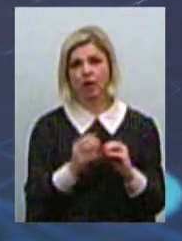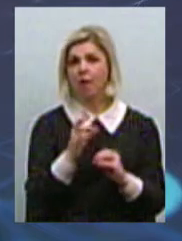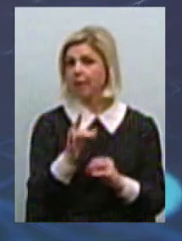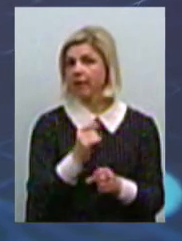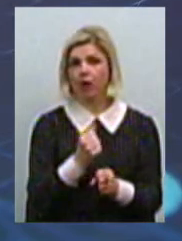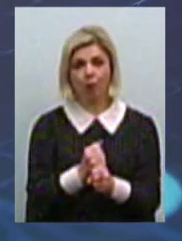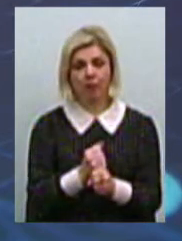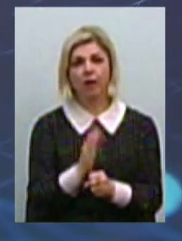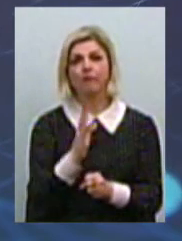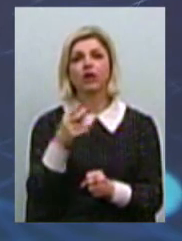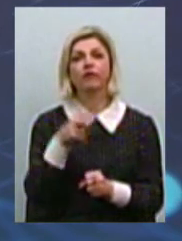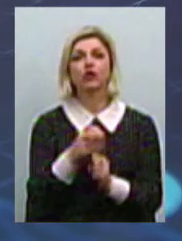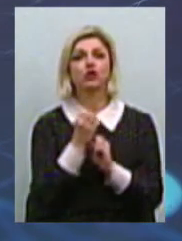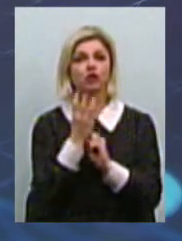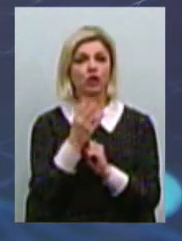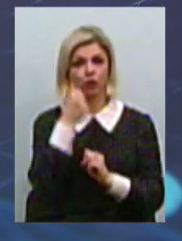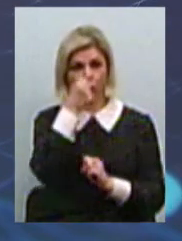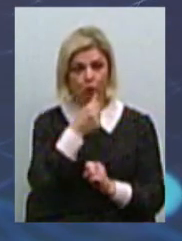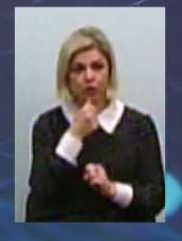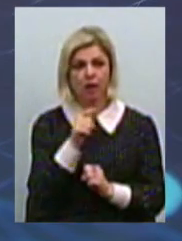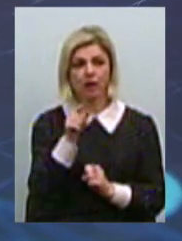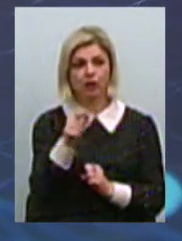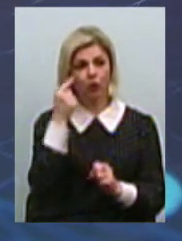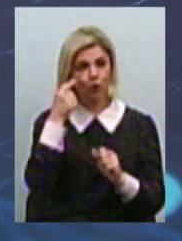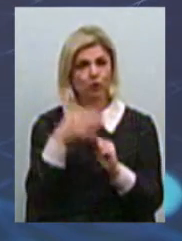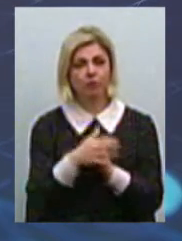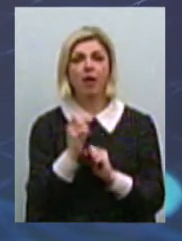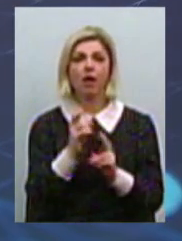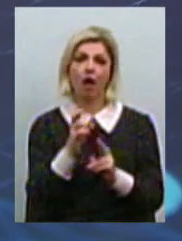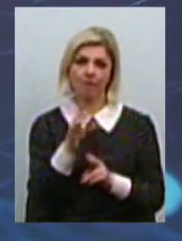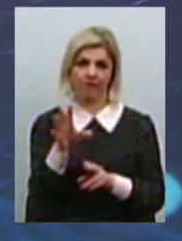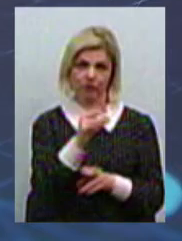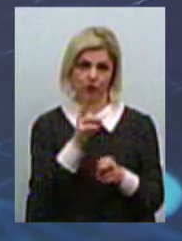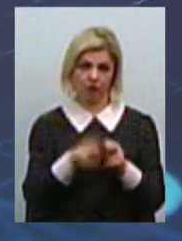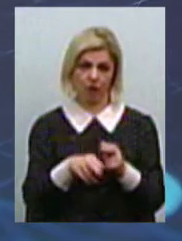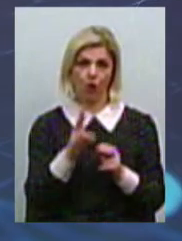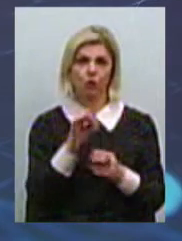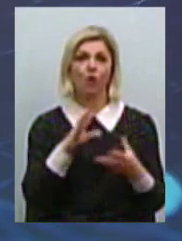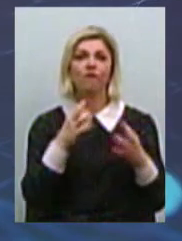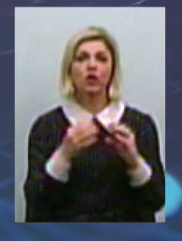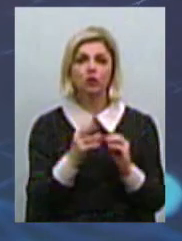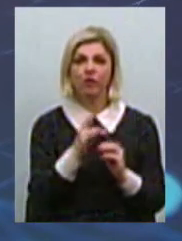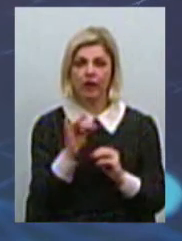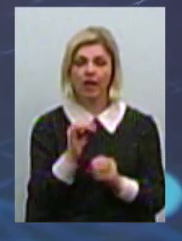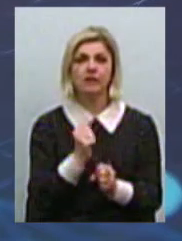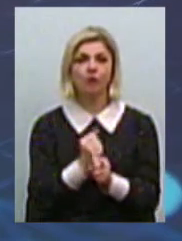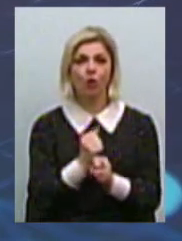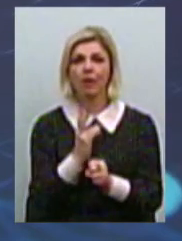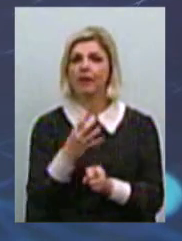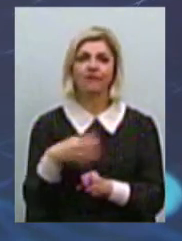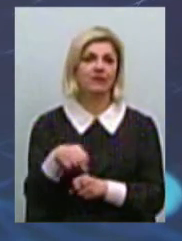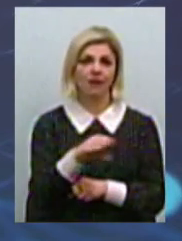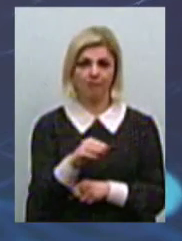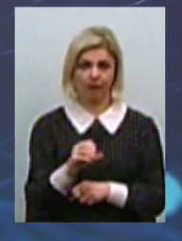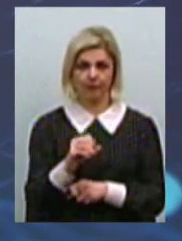у 2014 році, ти розумієш, якби це все закінчилось. Але висновки були зроблені, на жаль, не всіма. А от саме от